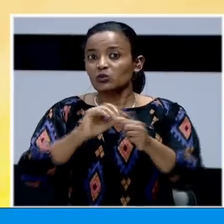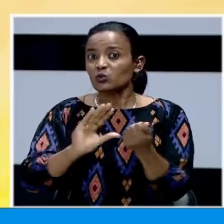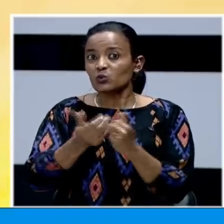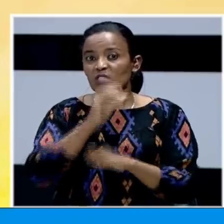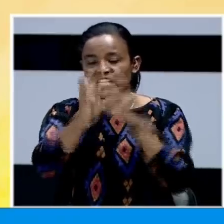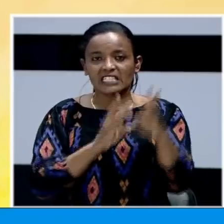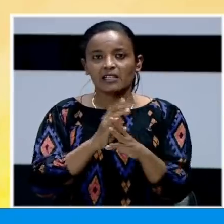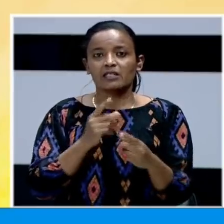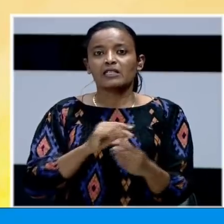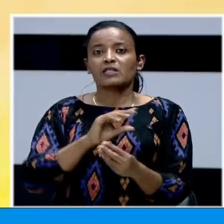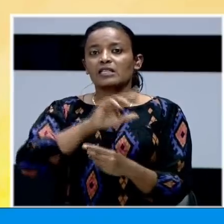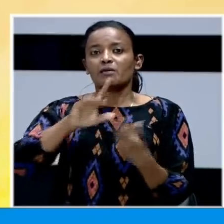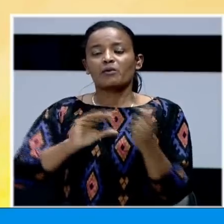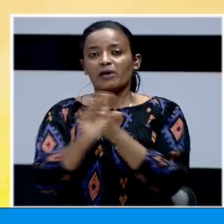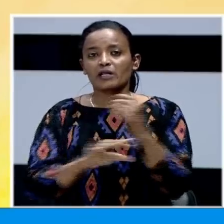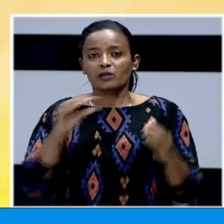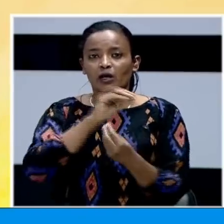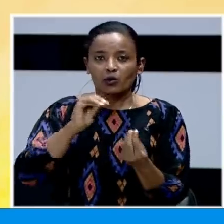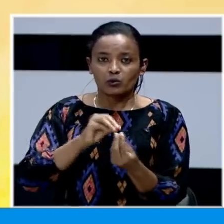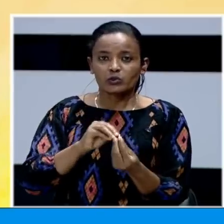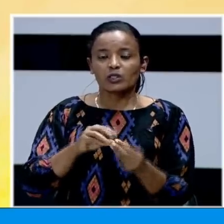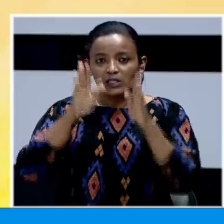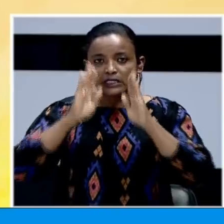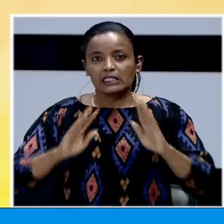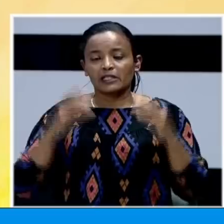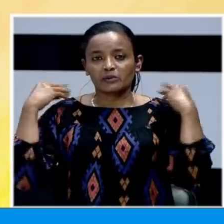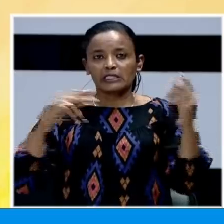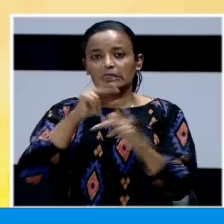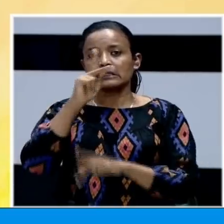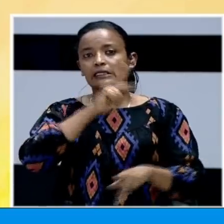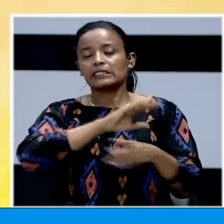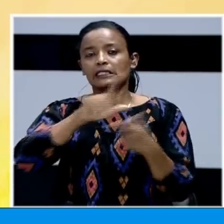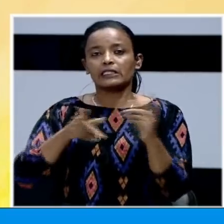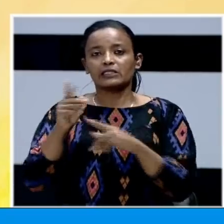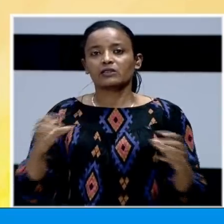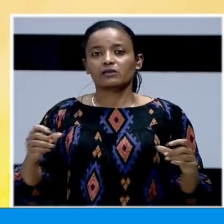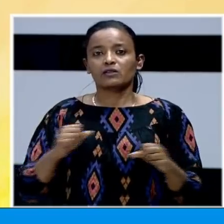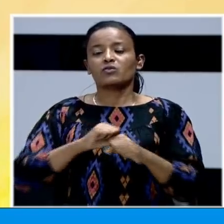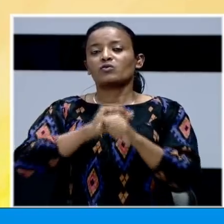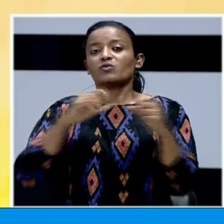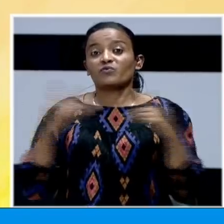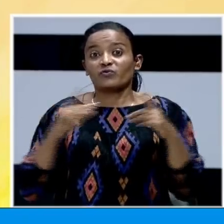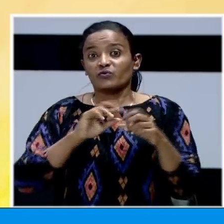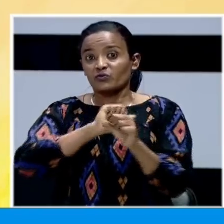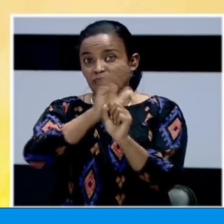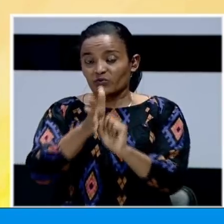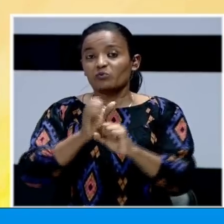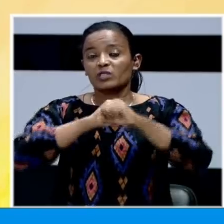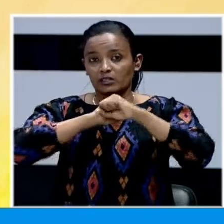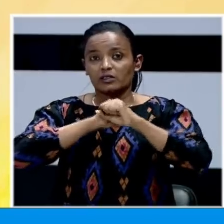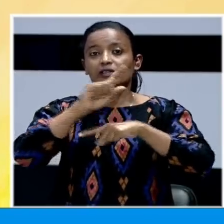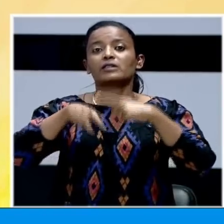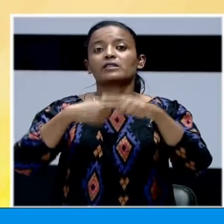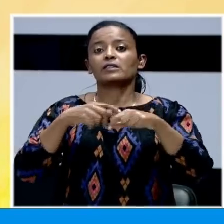ኩነታት ዓለም ከባብያውን ሃገራውን ሓዊሱ ጉዳያት ሰላምን ድሕነትን ክልል ትግራይ ስጋት ለበዳ ሕማም ቫይረስ ኮሮናን መኸትኡን